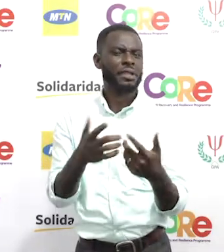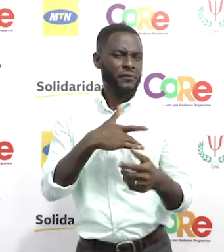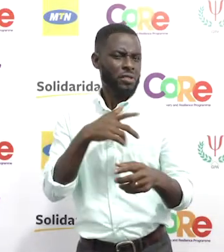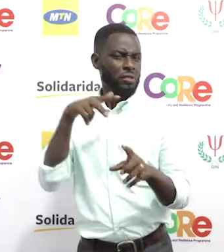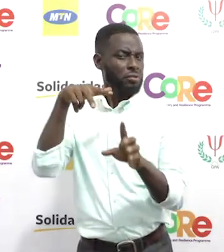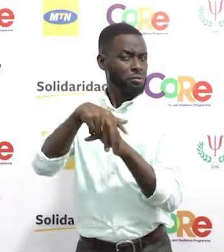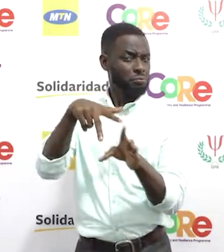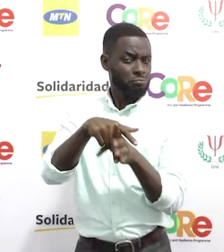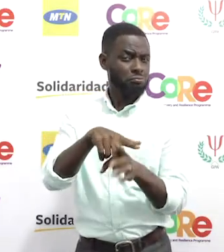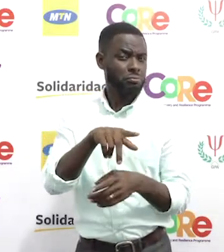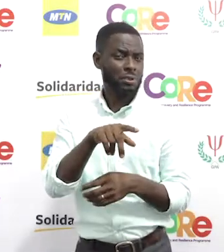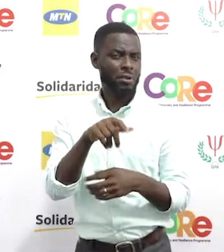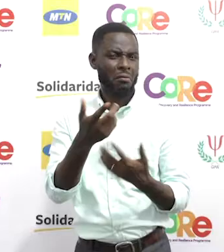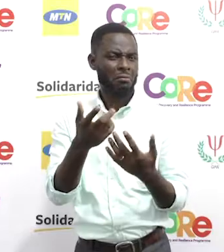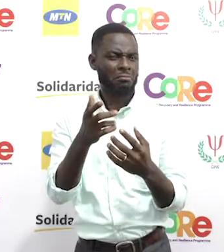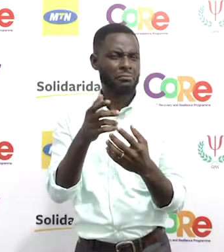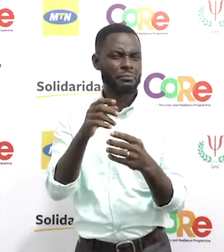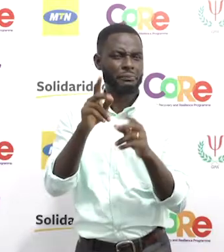ni abubu.